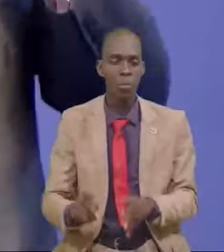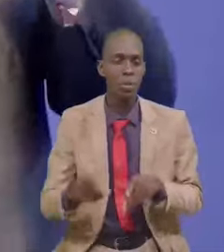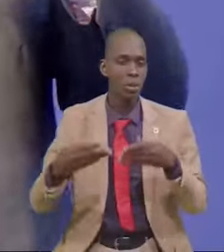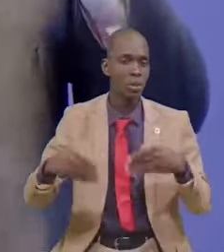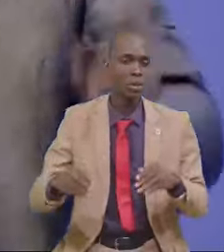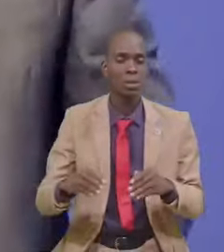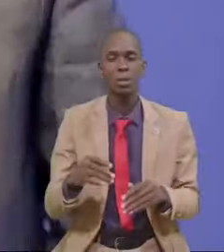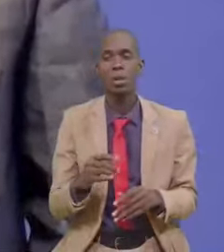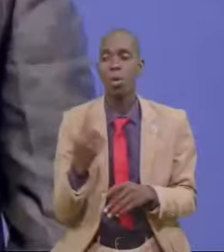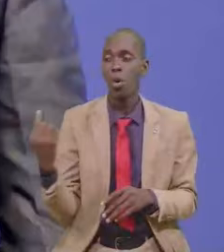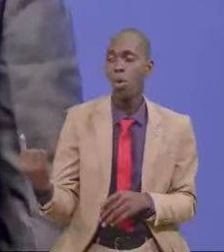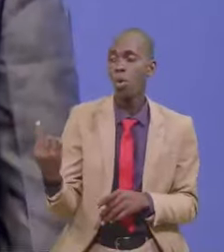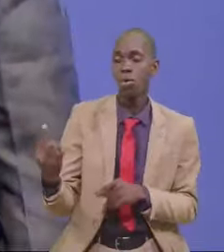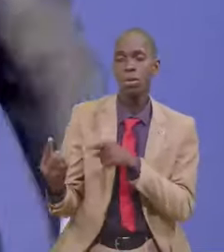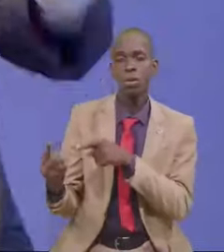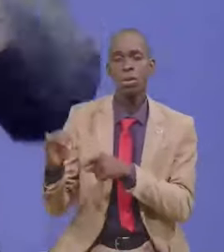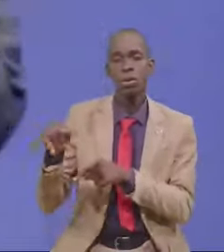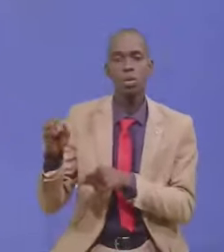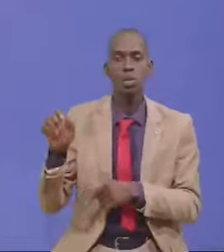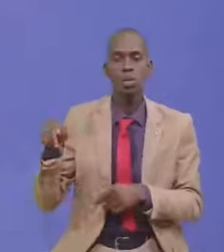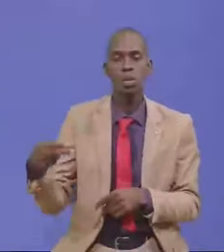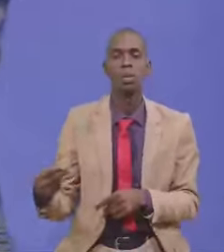Seul Joseph.